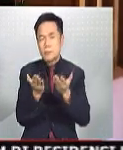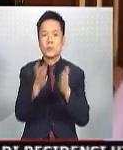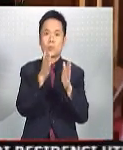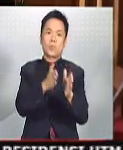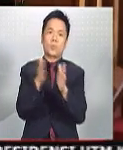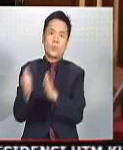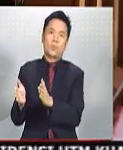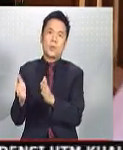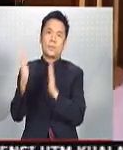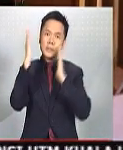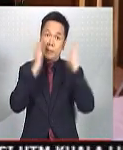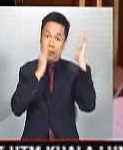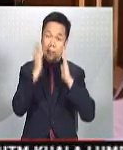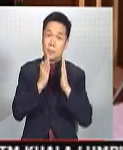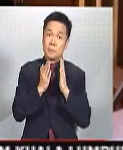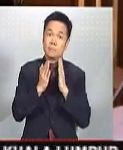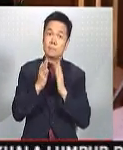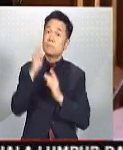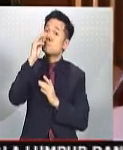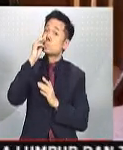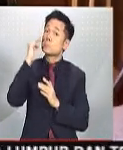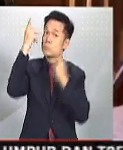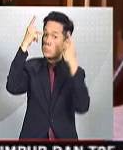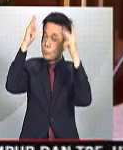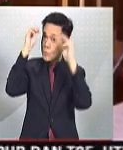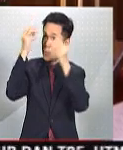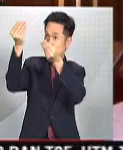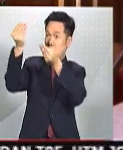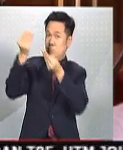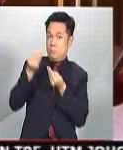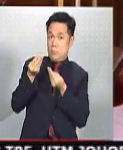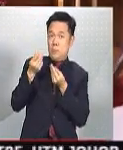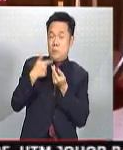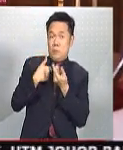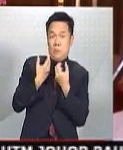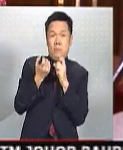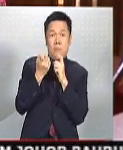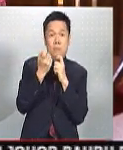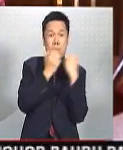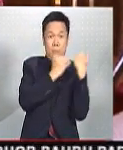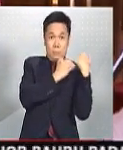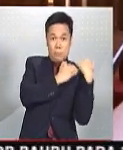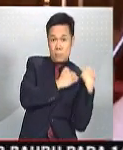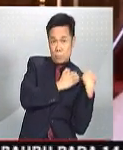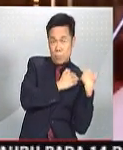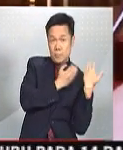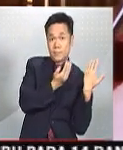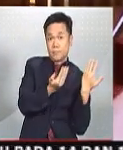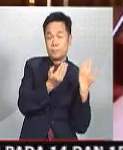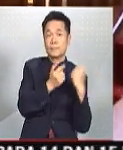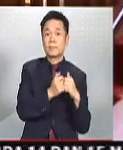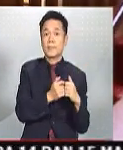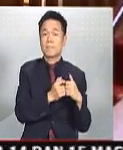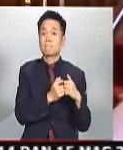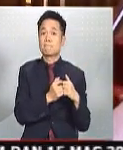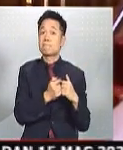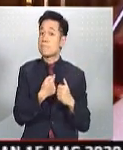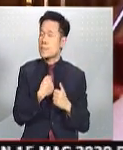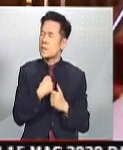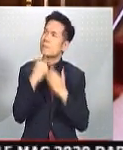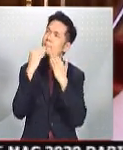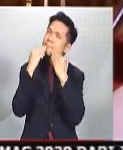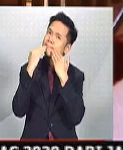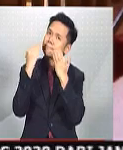Dan peluang yang diberikan oleh Yang Amat Berhormat Perdana Menteri untuk saya memikul tanggungjawab dan amanah ini, saya